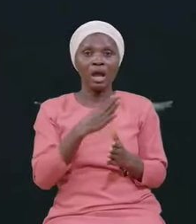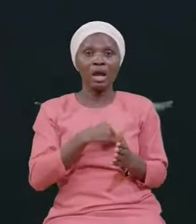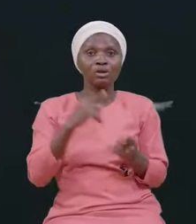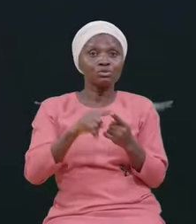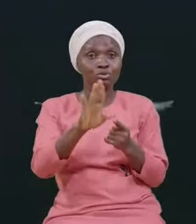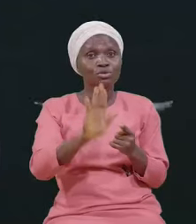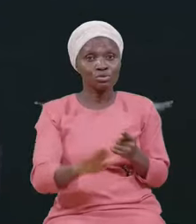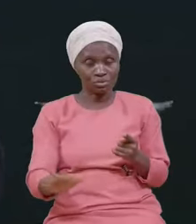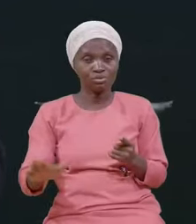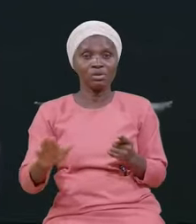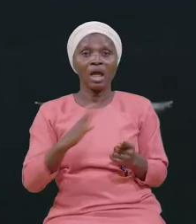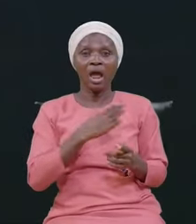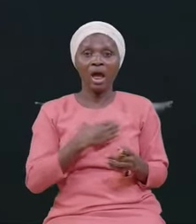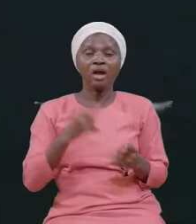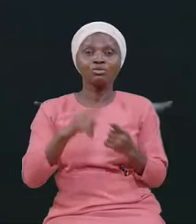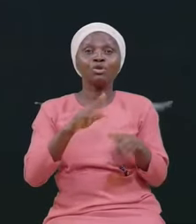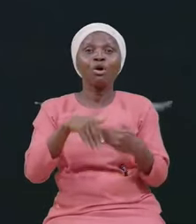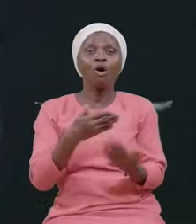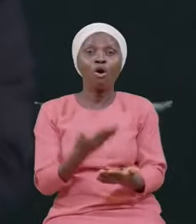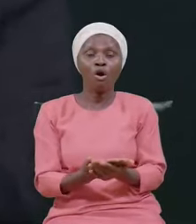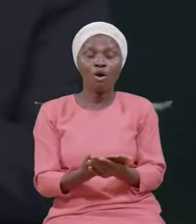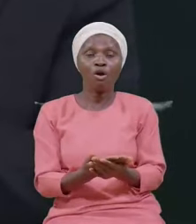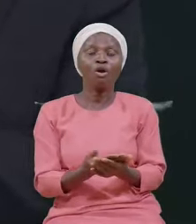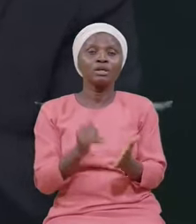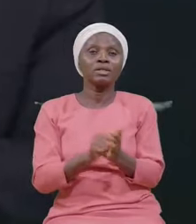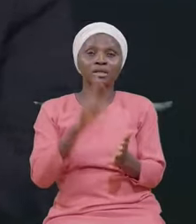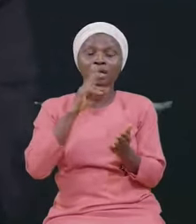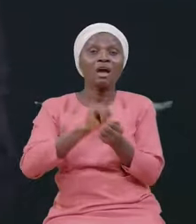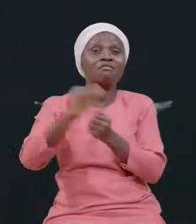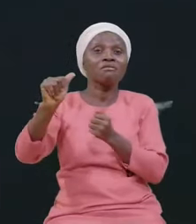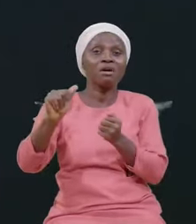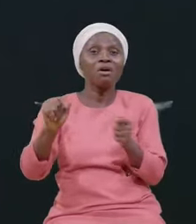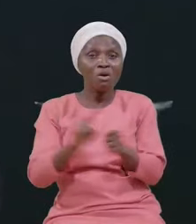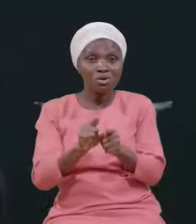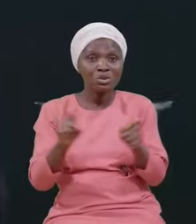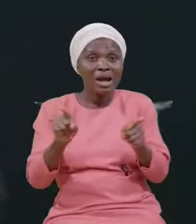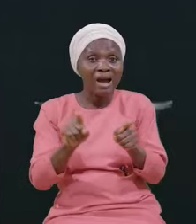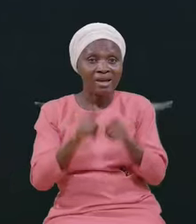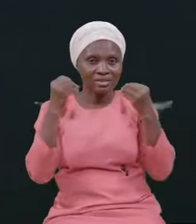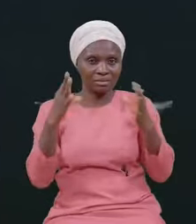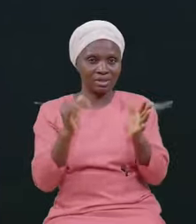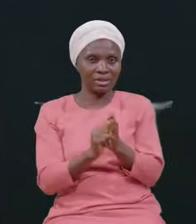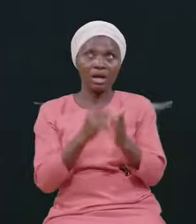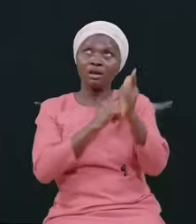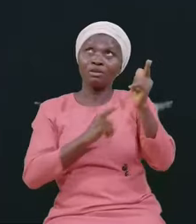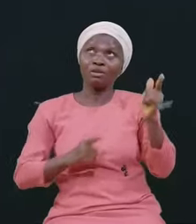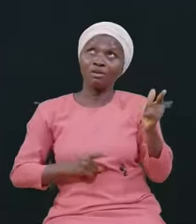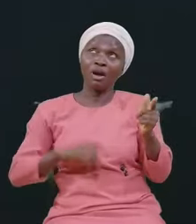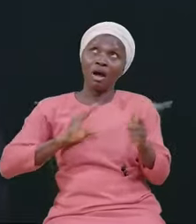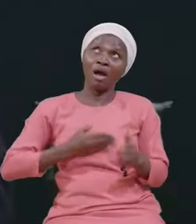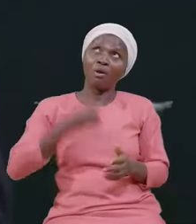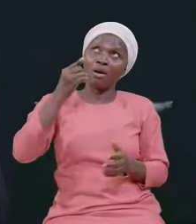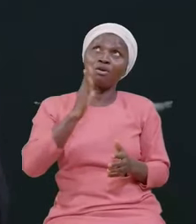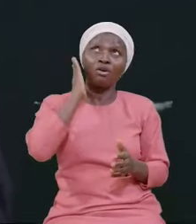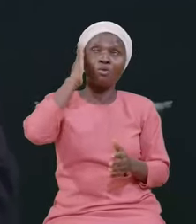enfants et pour tous ceux qui sont au loin en aussi grand nombre que le Seigneur notre Dieu